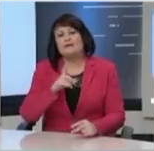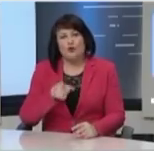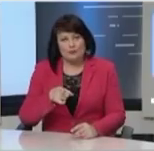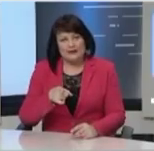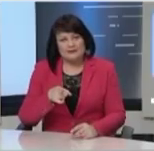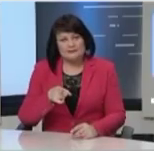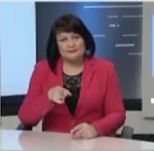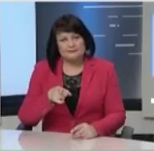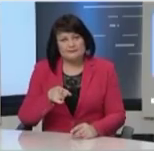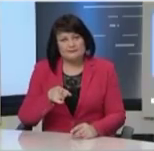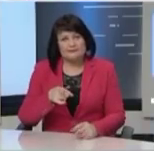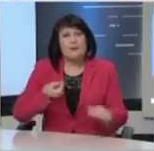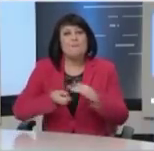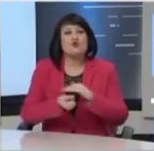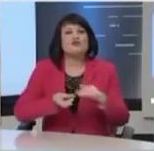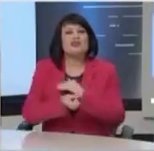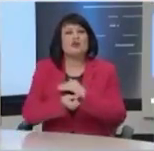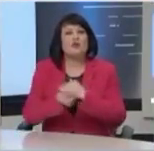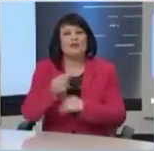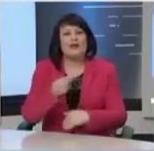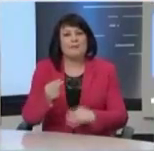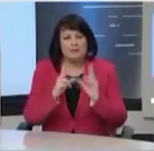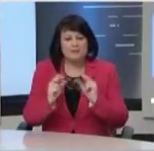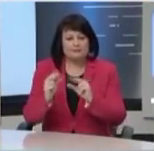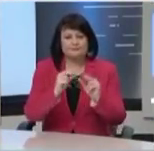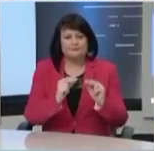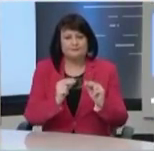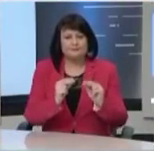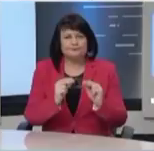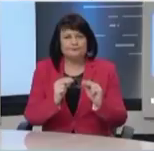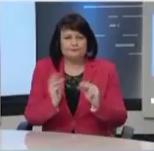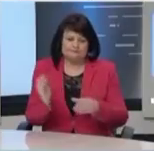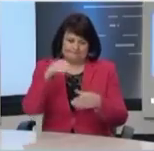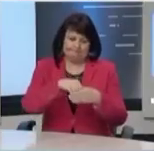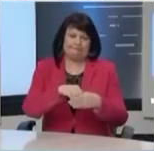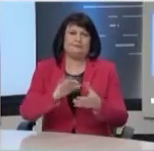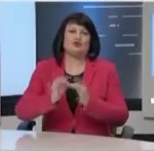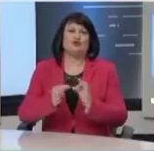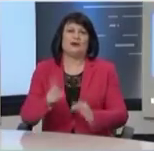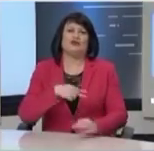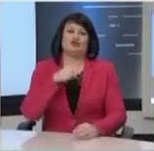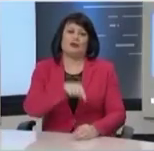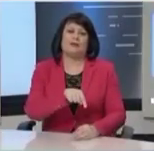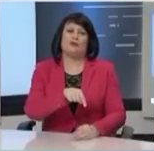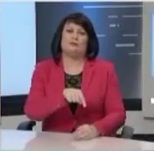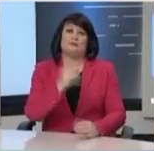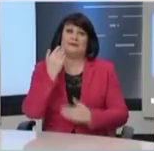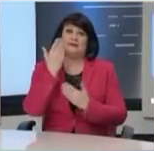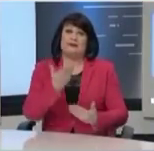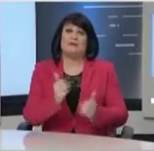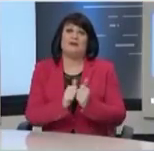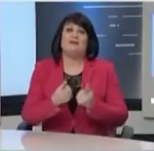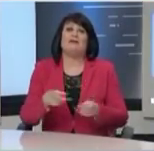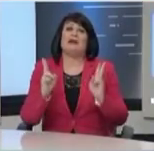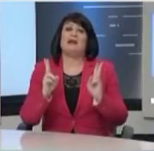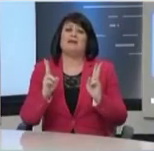Ευρώπη, το προσφυγικό, να διαλέξετε τη σωστή πλευρά της ιστορίας. Να τιμήσετε τη